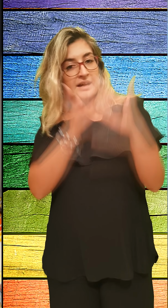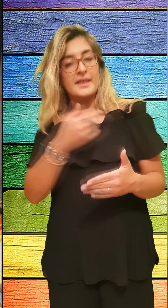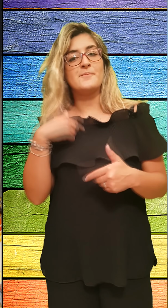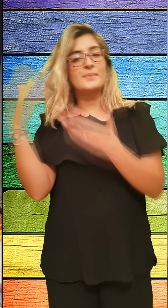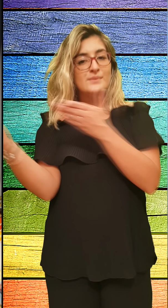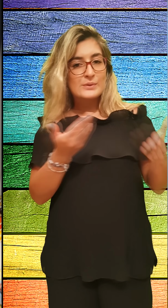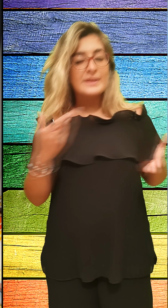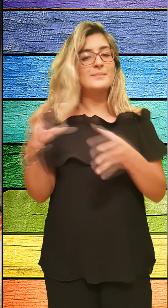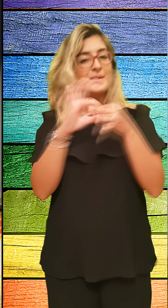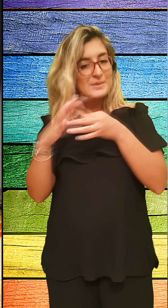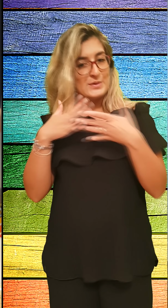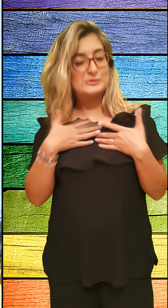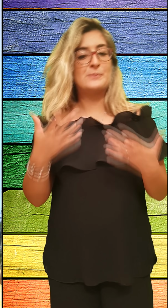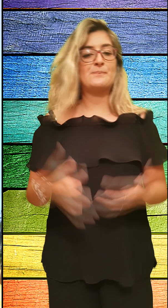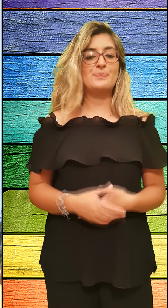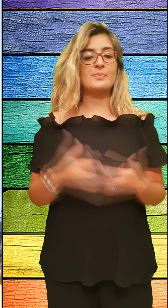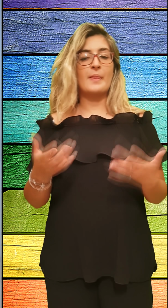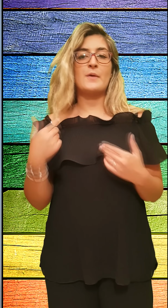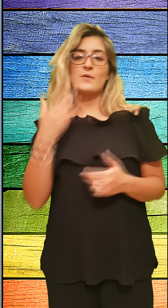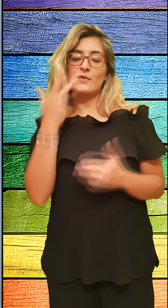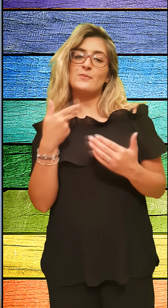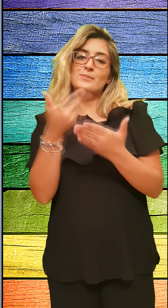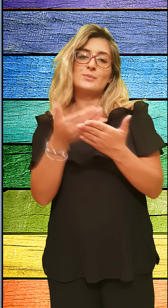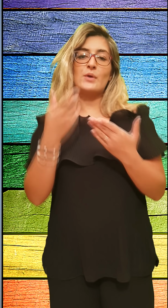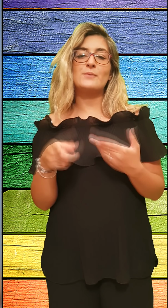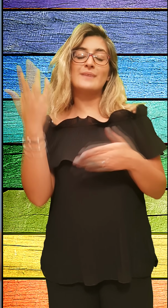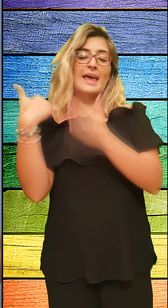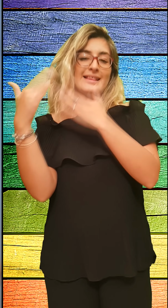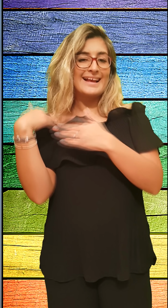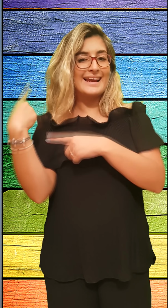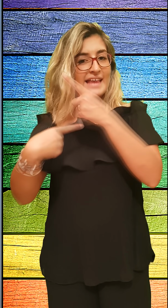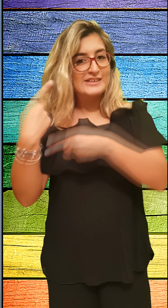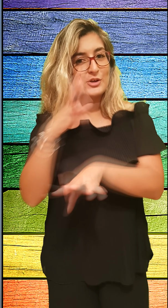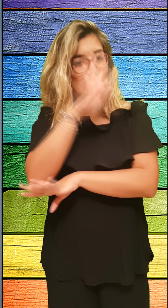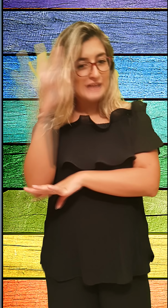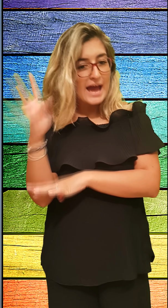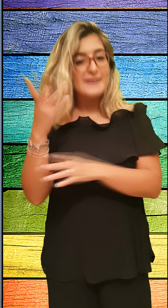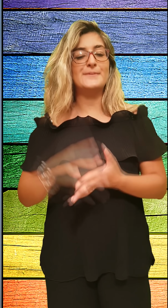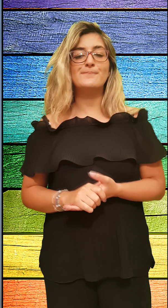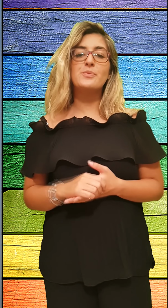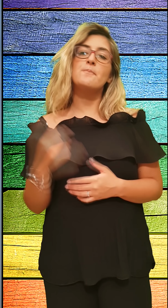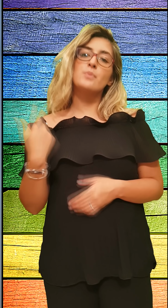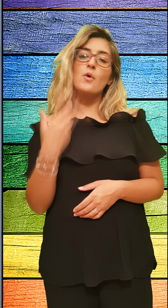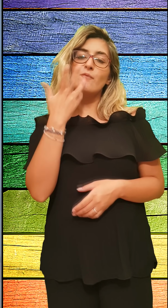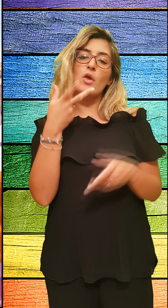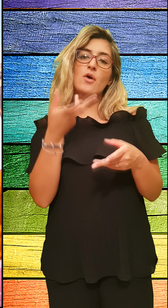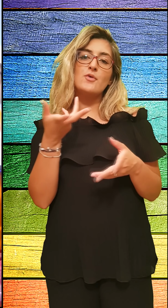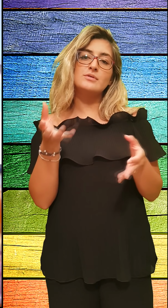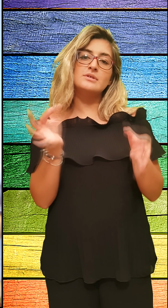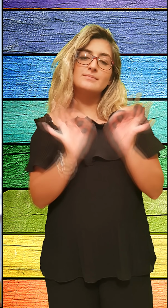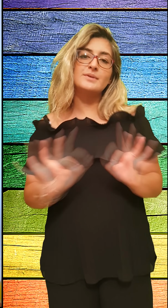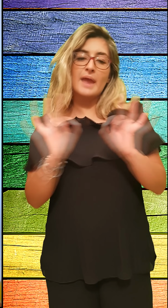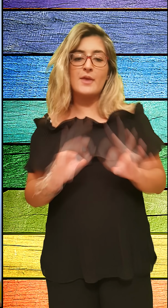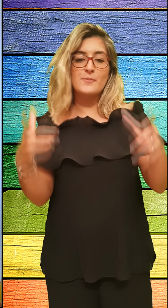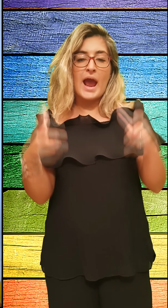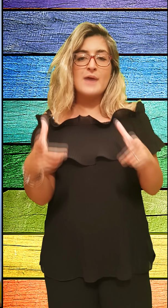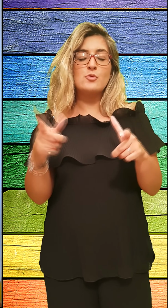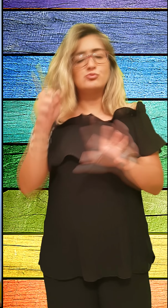Buonasera, ben ritrovati con il Bocca. Quest'oggi tornerò alle antiche tradizioni toscane e preparerò una